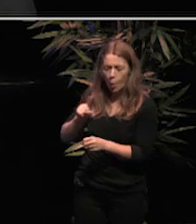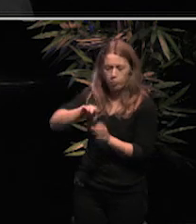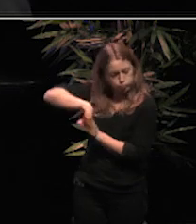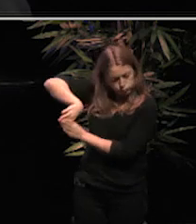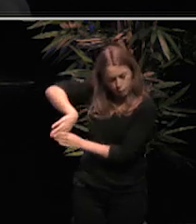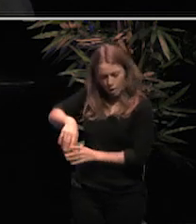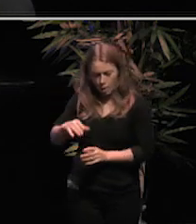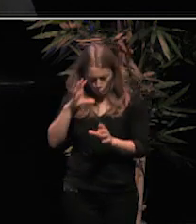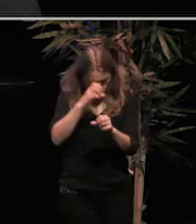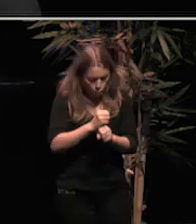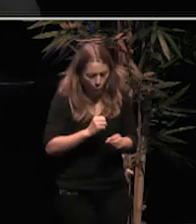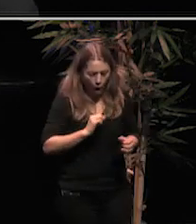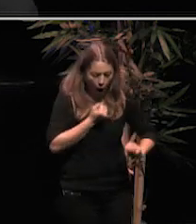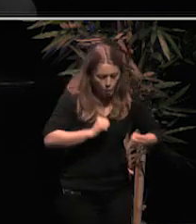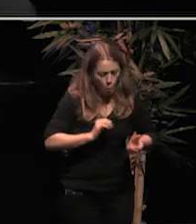Bah, voilà,